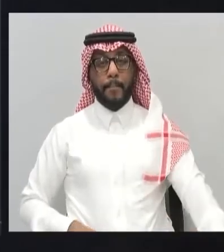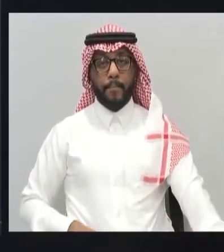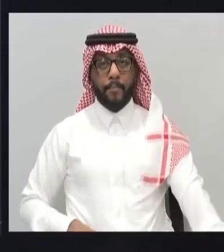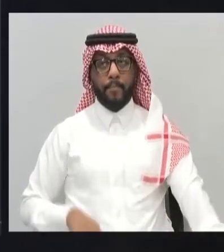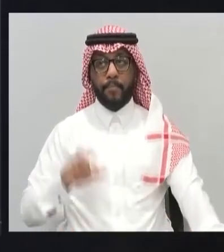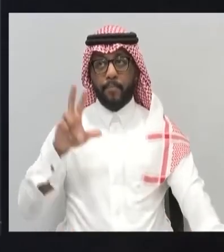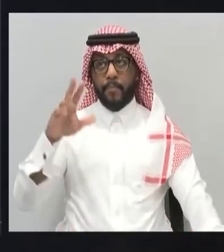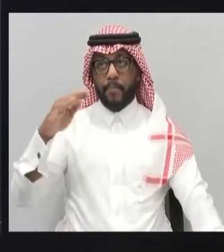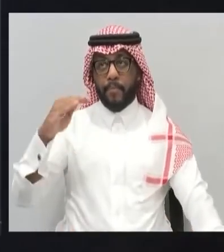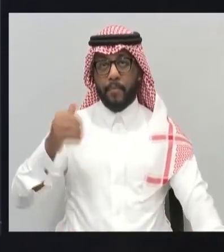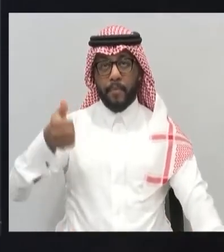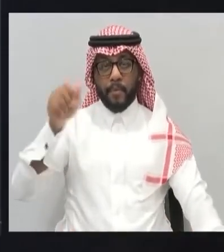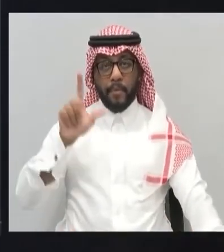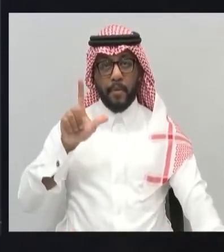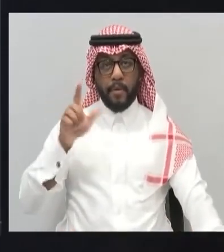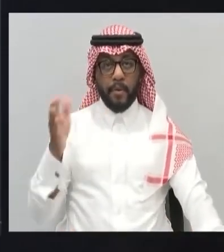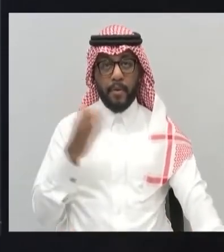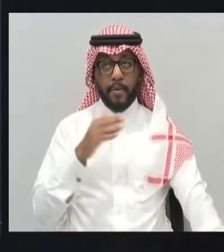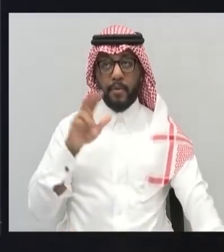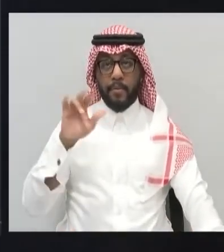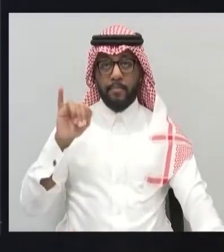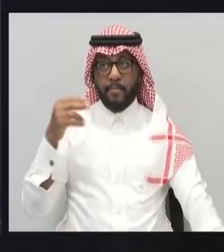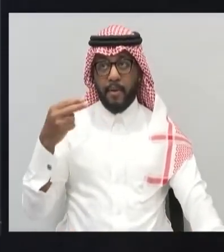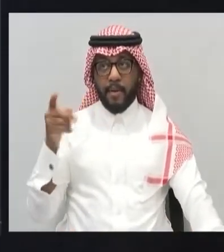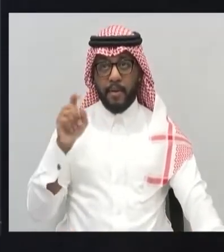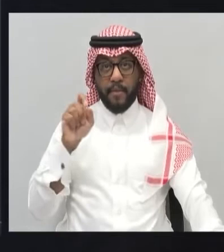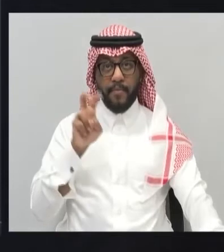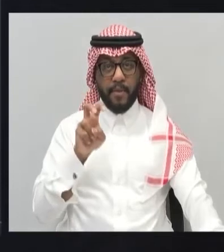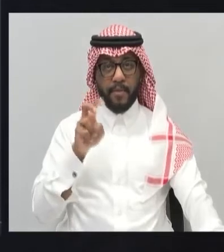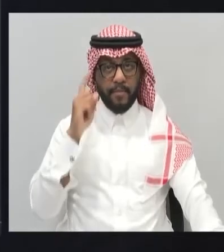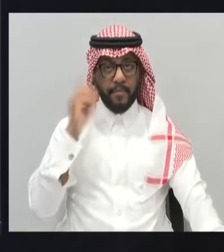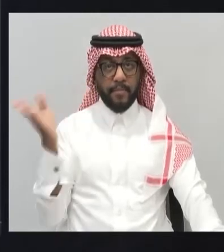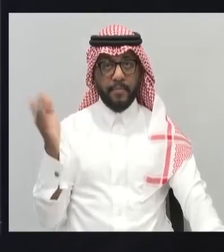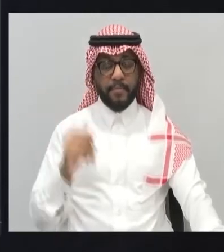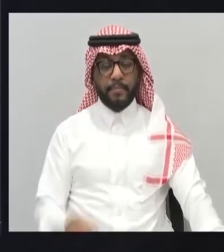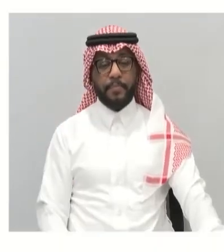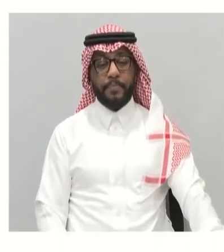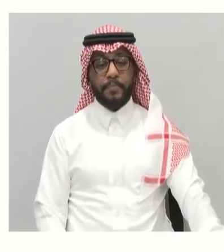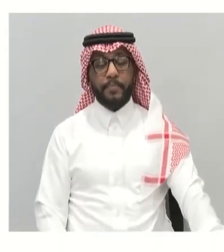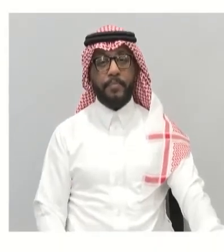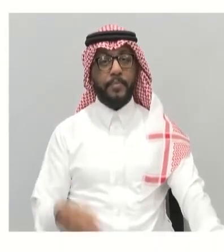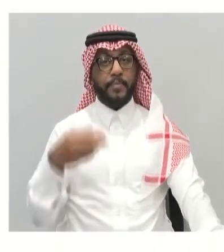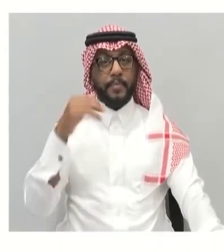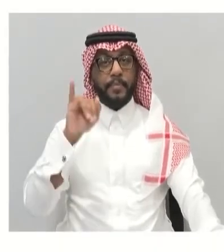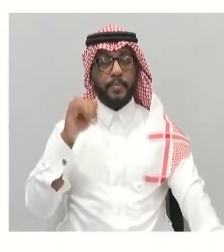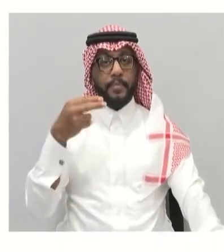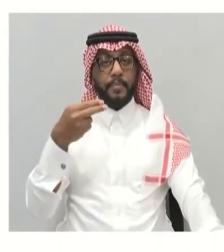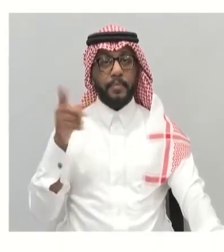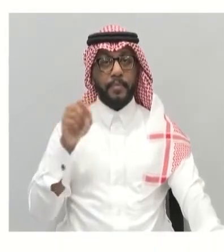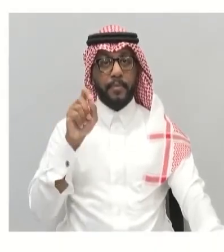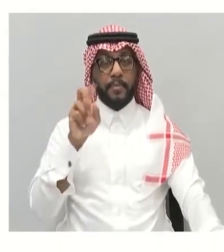يكون معرفه وايضا هارون علم العلم ايضا من المعارف اذا صاحب الحال لا ياتي